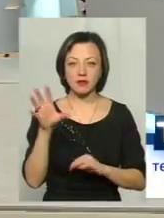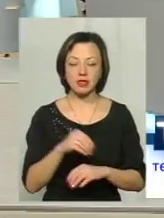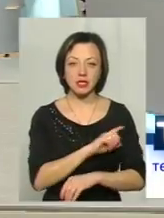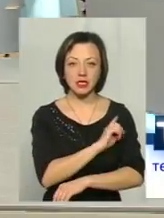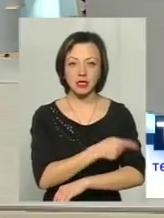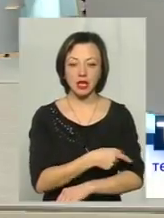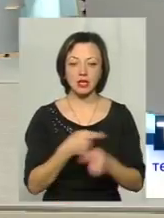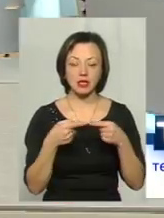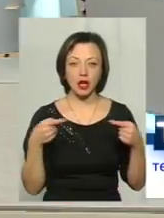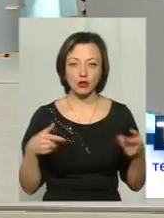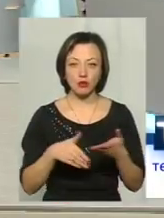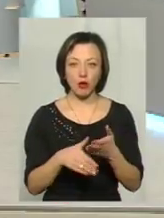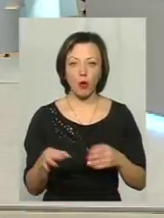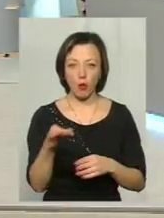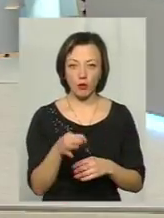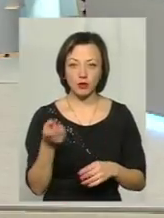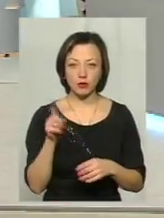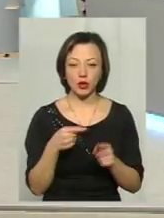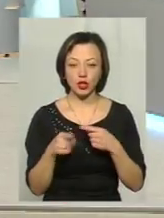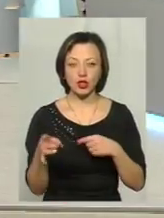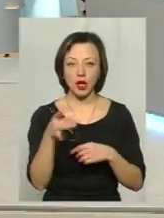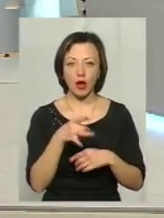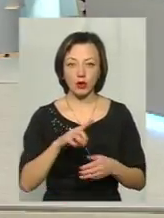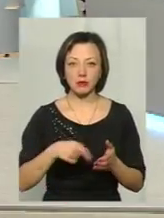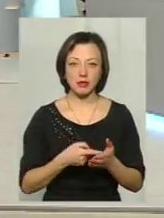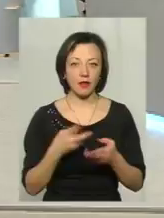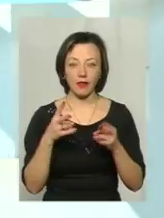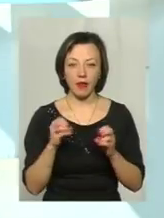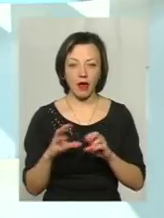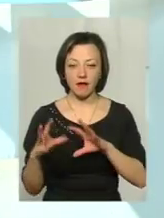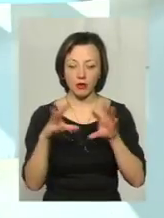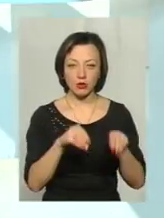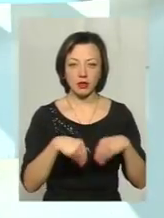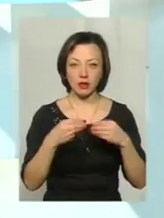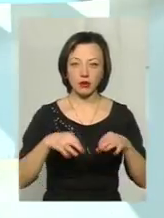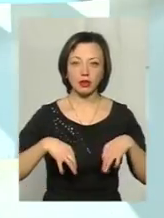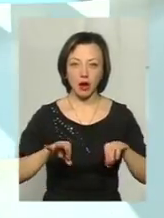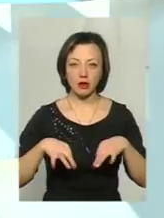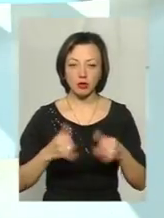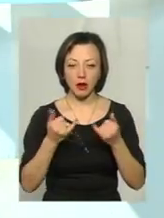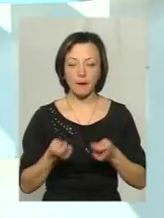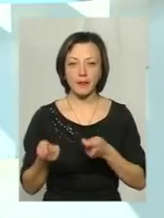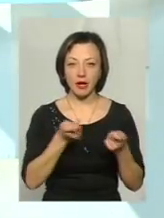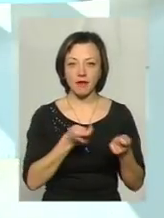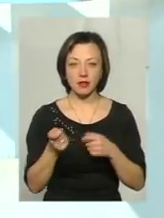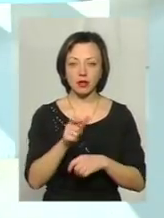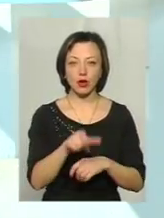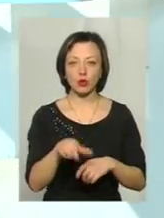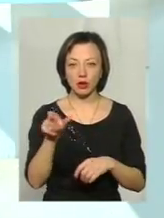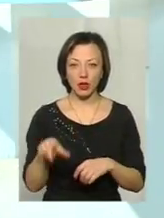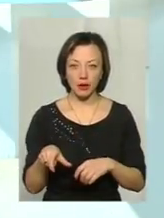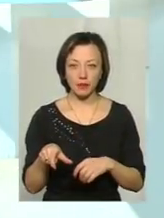сили, засоби області. І тому що інші райони, міста, які не евакуюються, вони надають транспорт для перевезення людей,